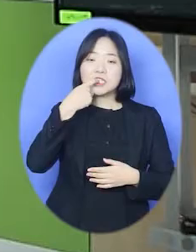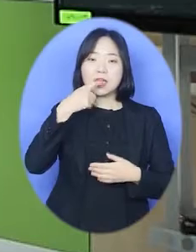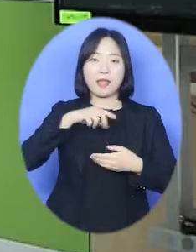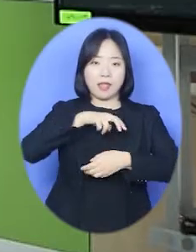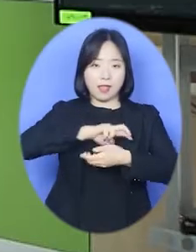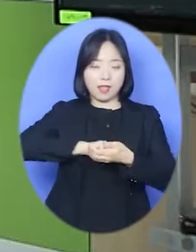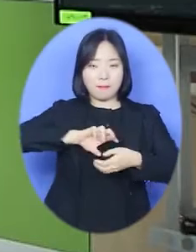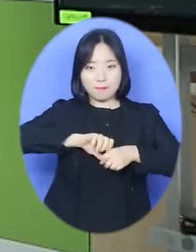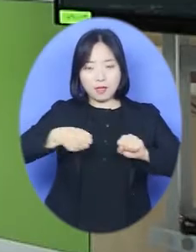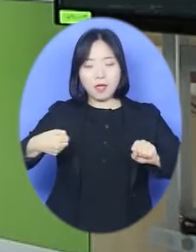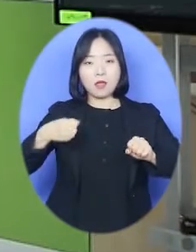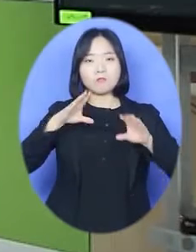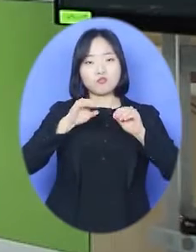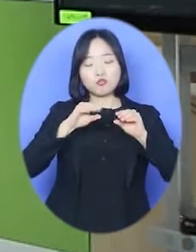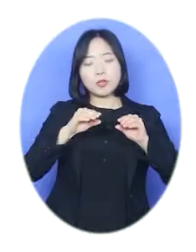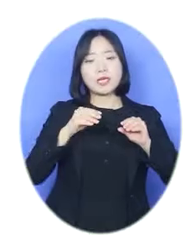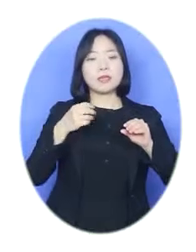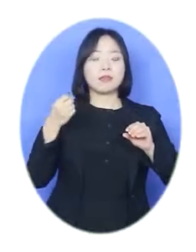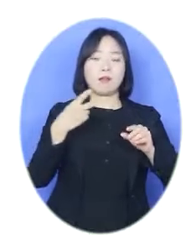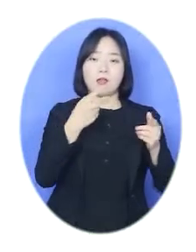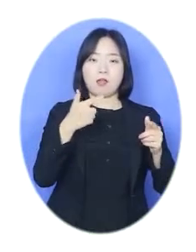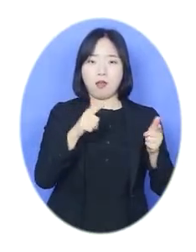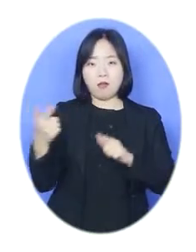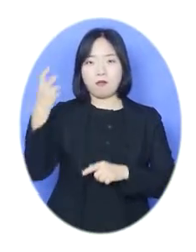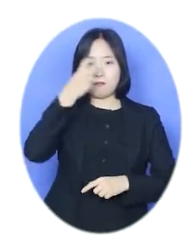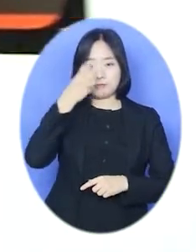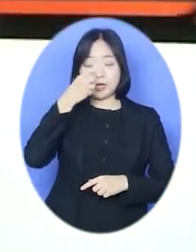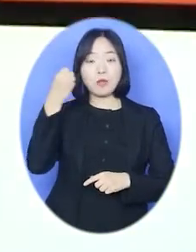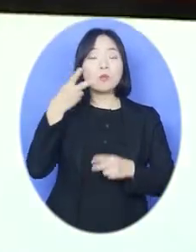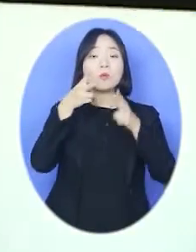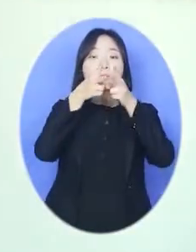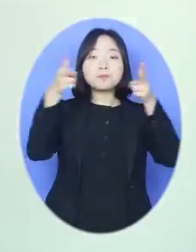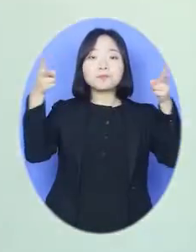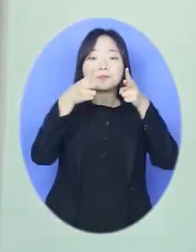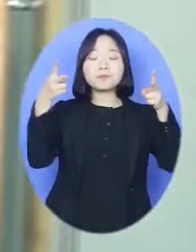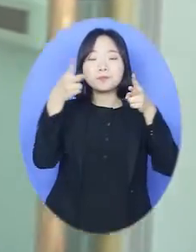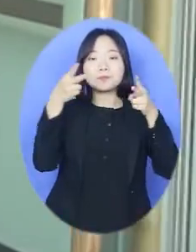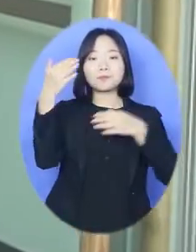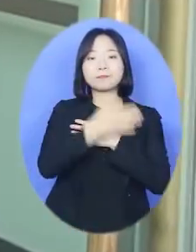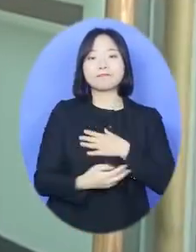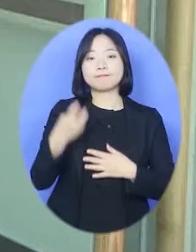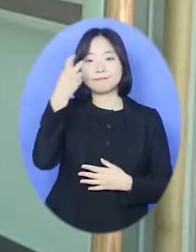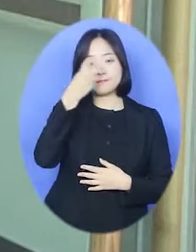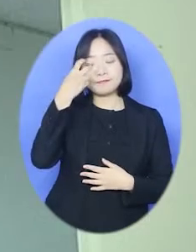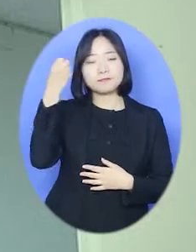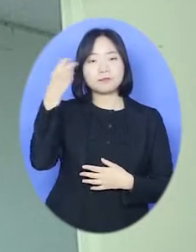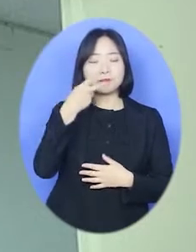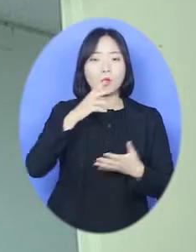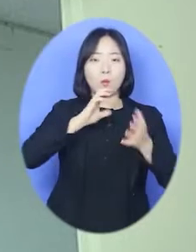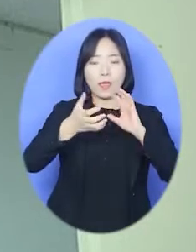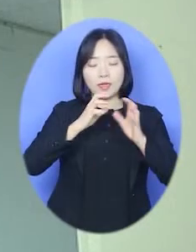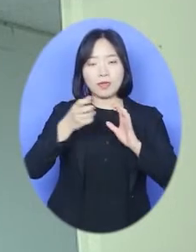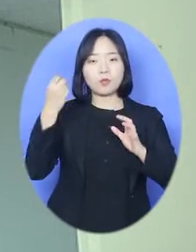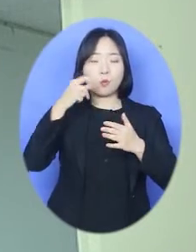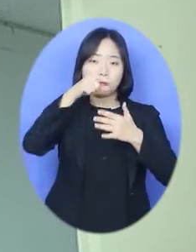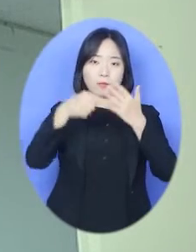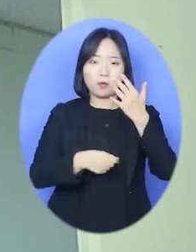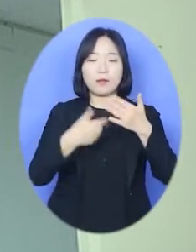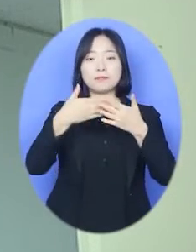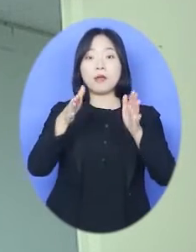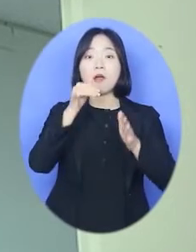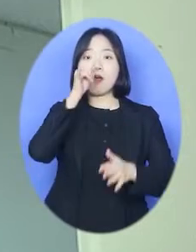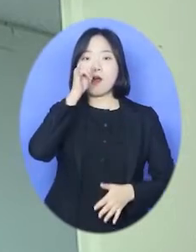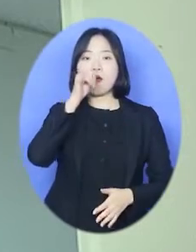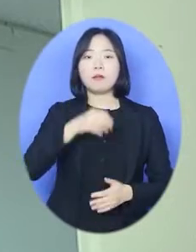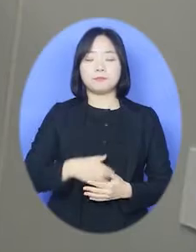등 각종 진료실과 검사실, 지상 2층은 보건과, 건강과와 대회의실, 프로그램실을 갖추고